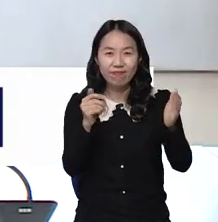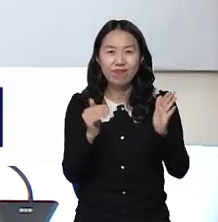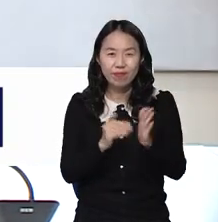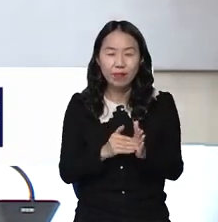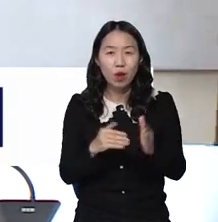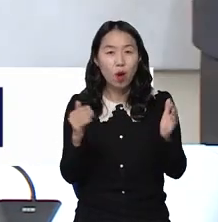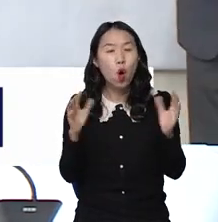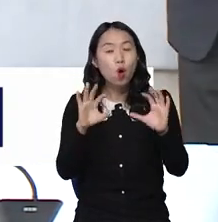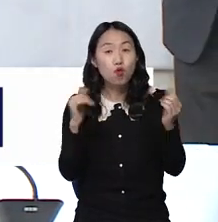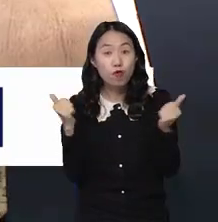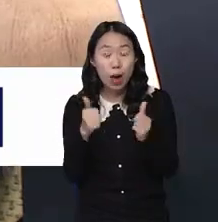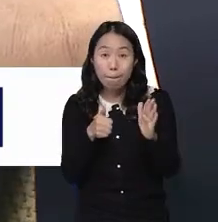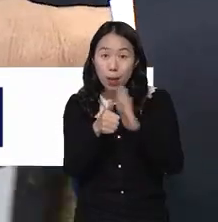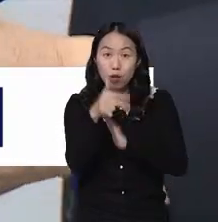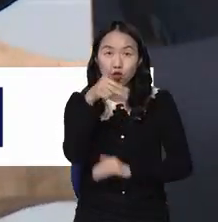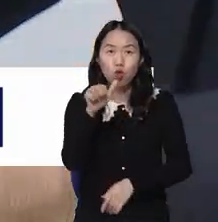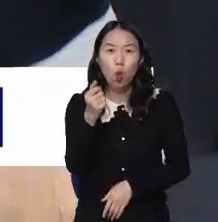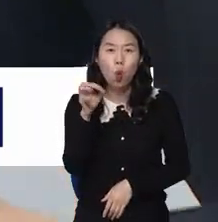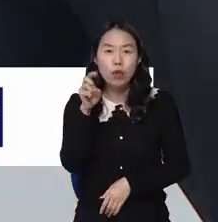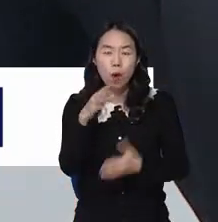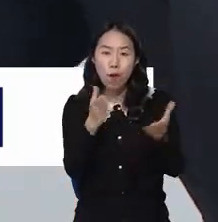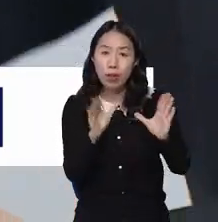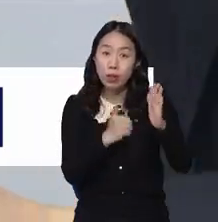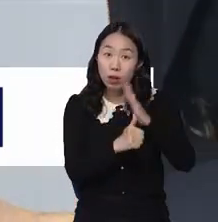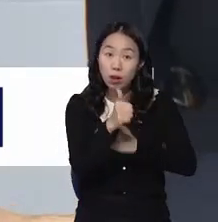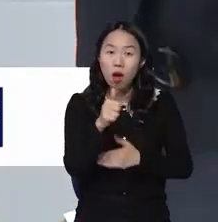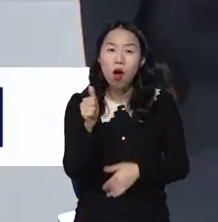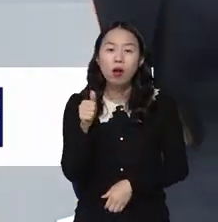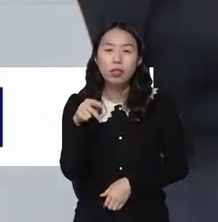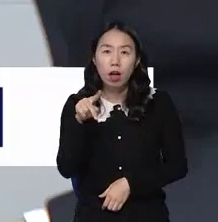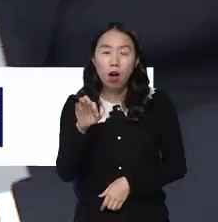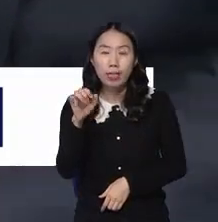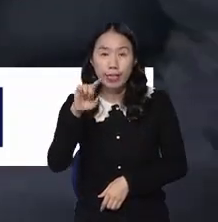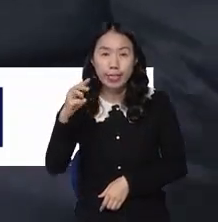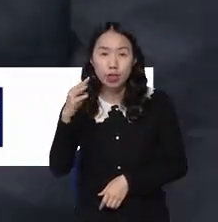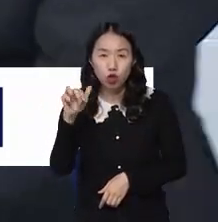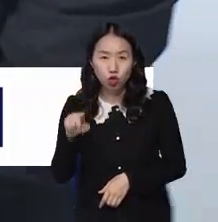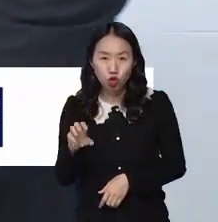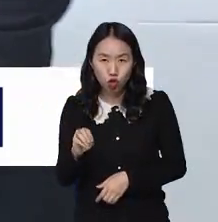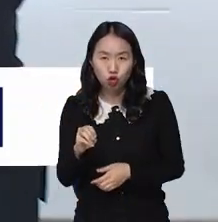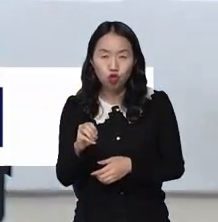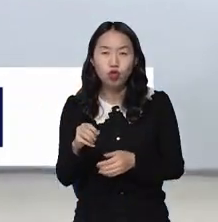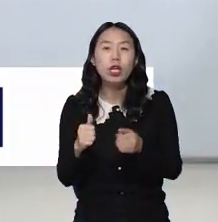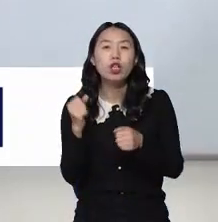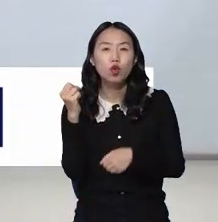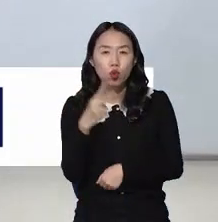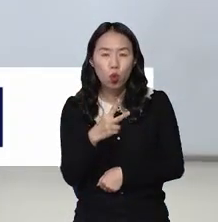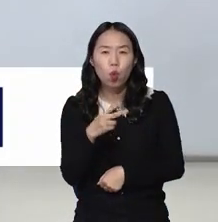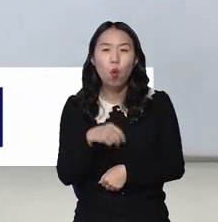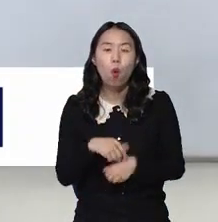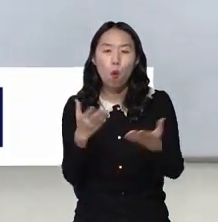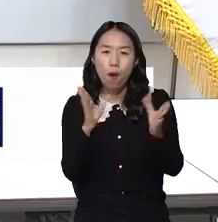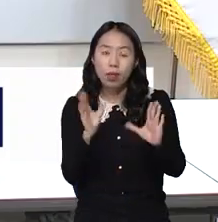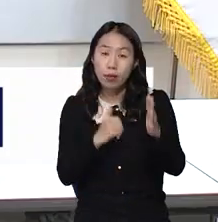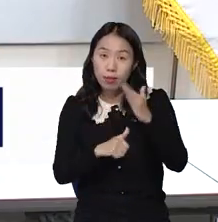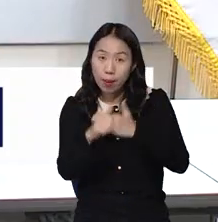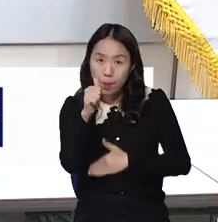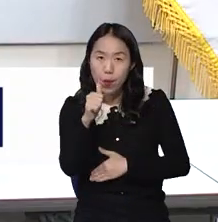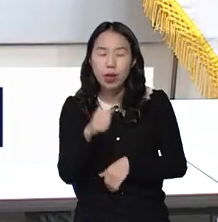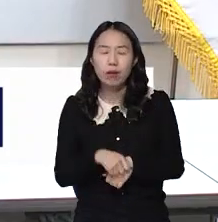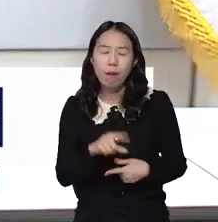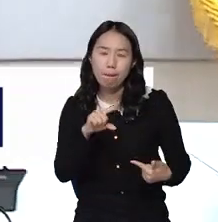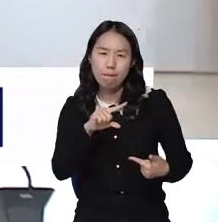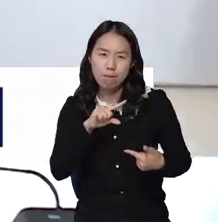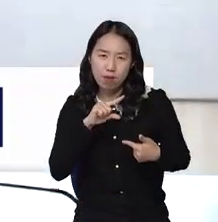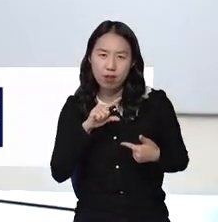국회를 방문해 국민의힘 주호영 원내대표와 성일종 정책위 의장, 더불어민주당의 박홍근 원내대표와 우원식 의원에게